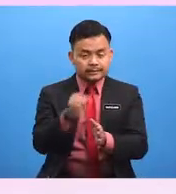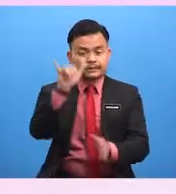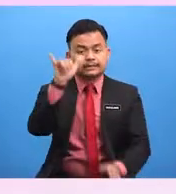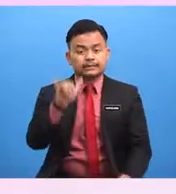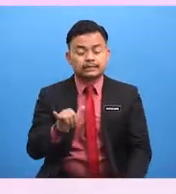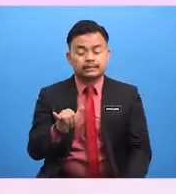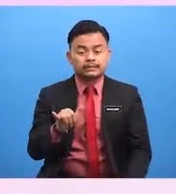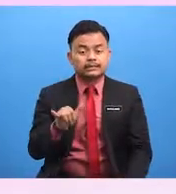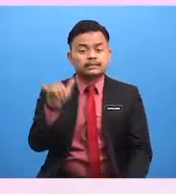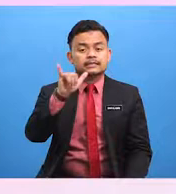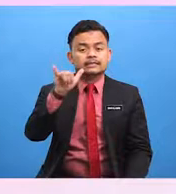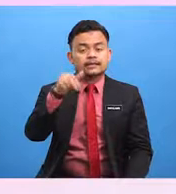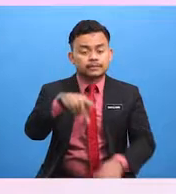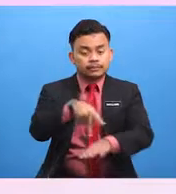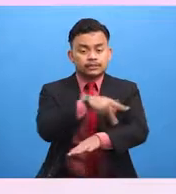4 bucu.